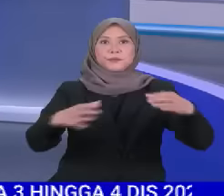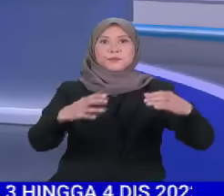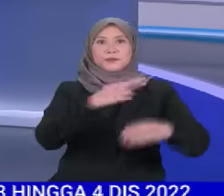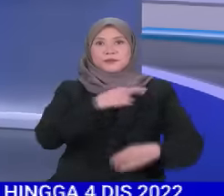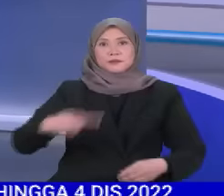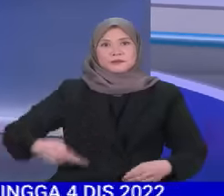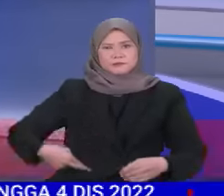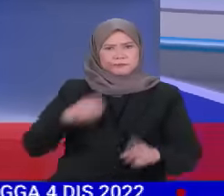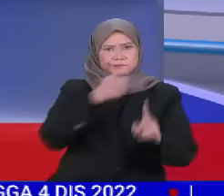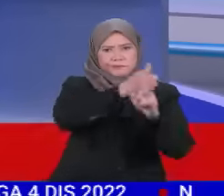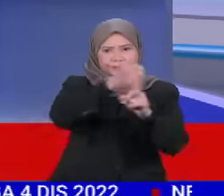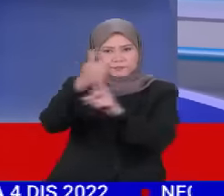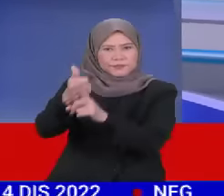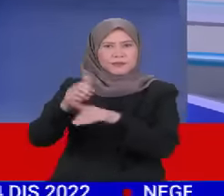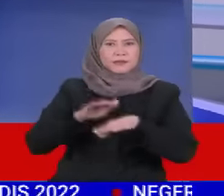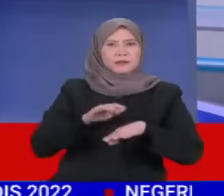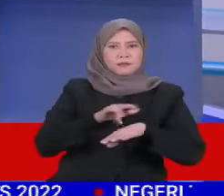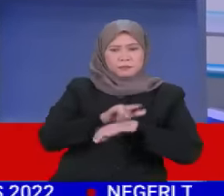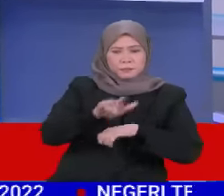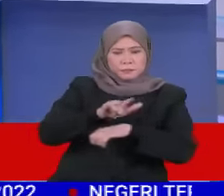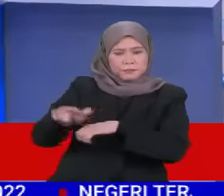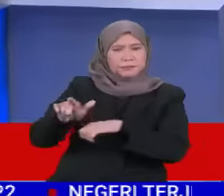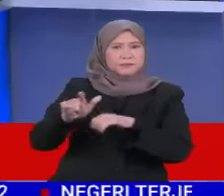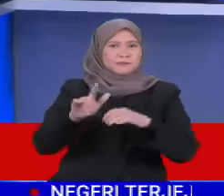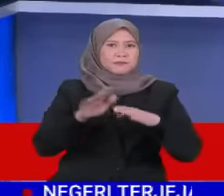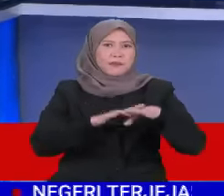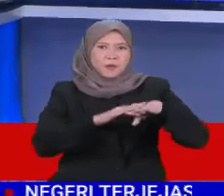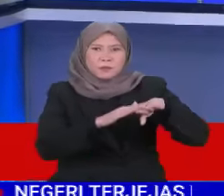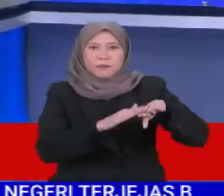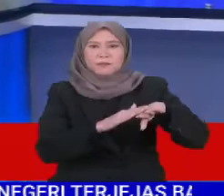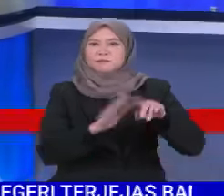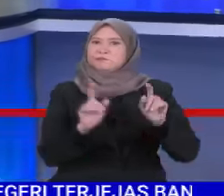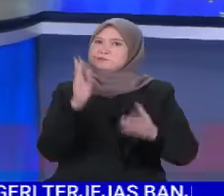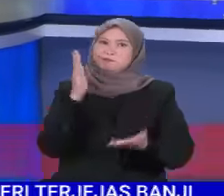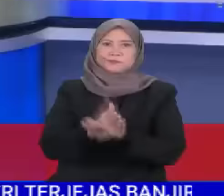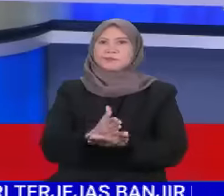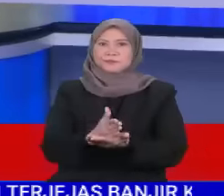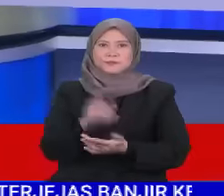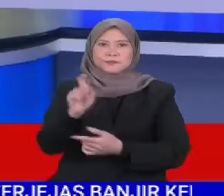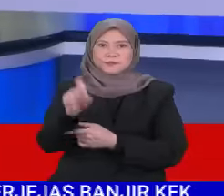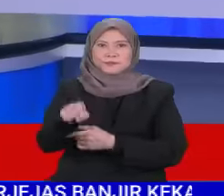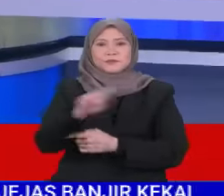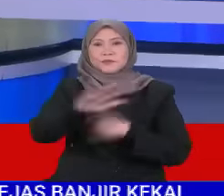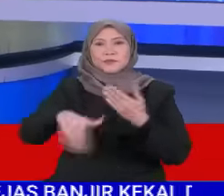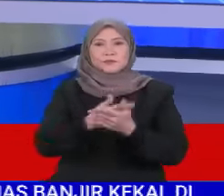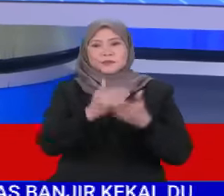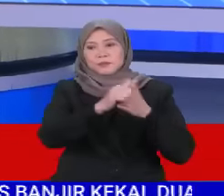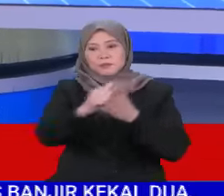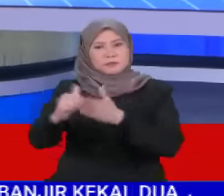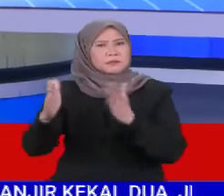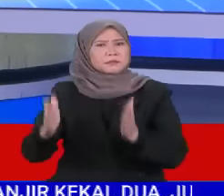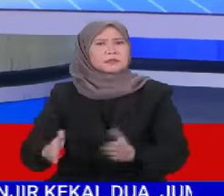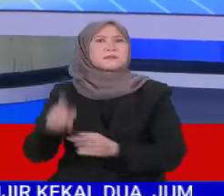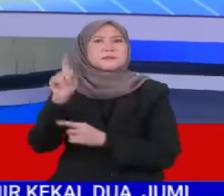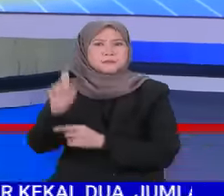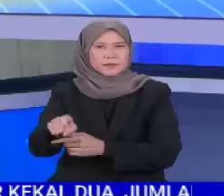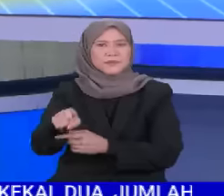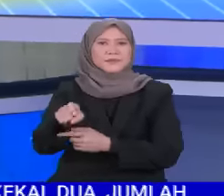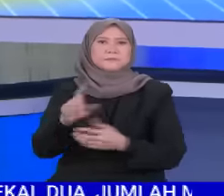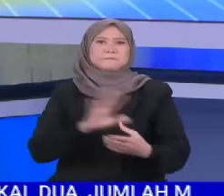hasutan perkauman dan agama dihentikan serta merta sebaliknya semua pemimpin digese memupuk semangat